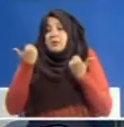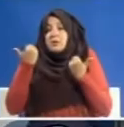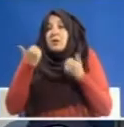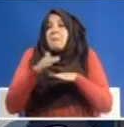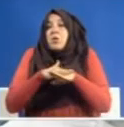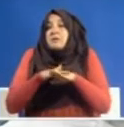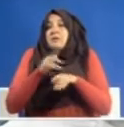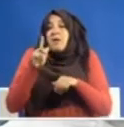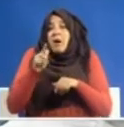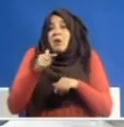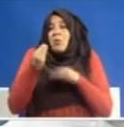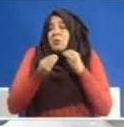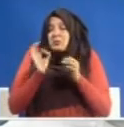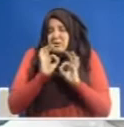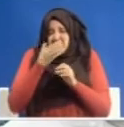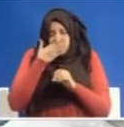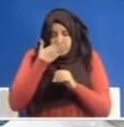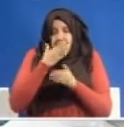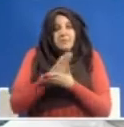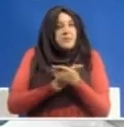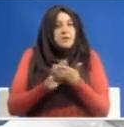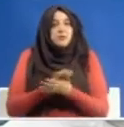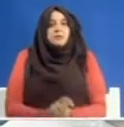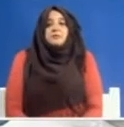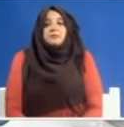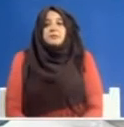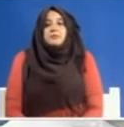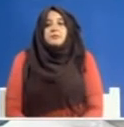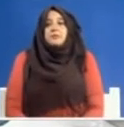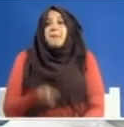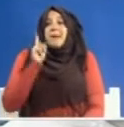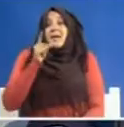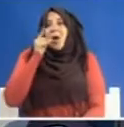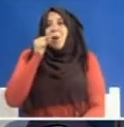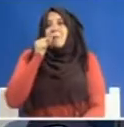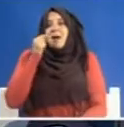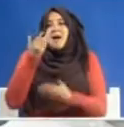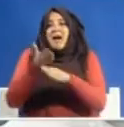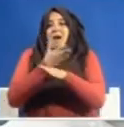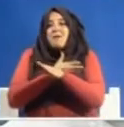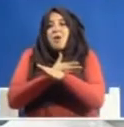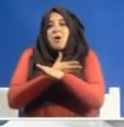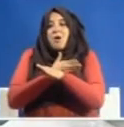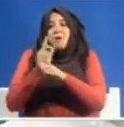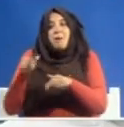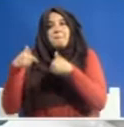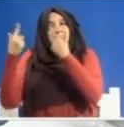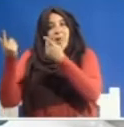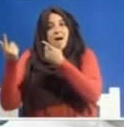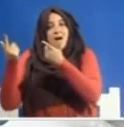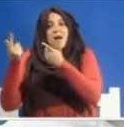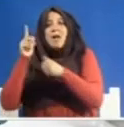أو ما كانش عذر، ولكن الذي فهمناه من السؤال أن هناك نفقة. إذن القاضي ما عنده حق يطبق هذه